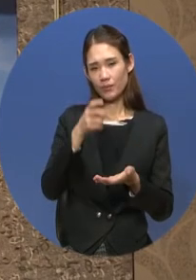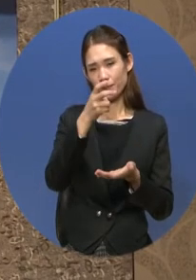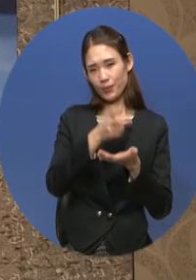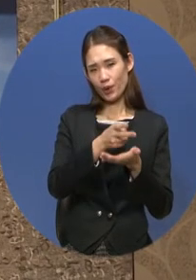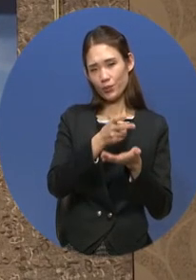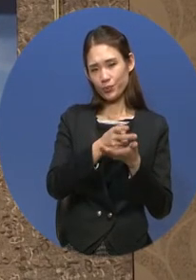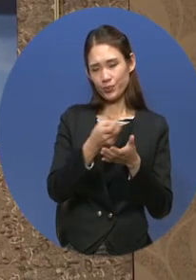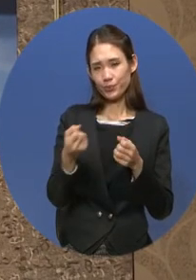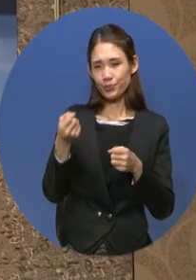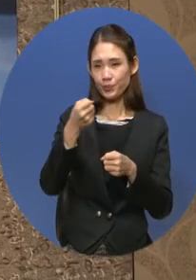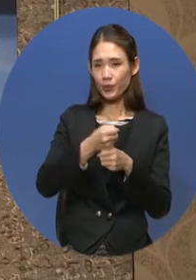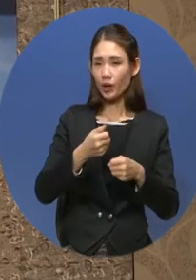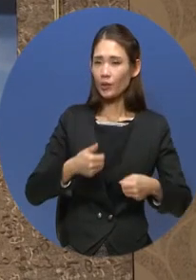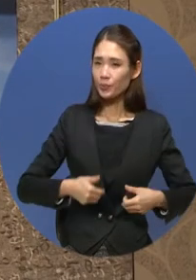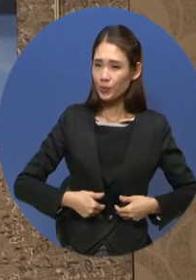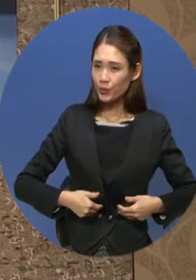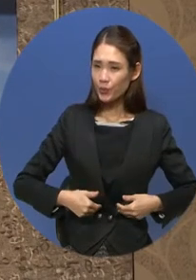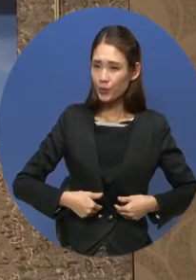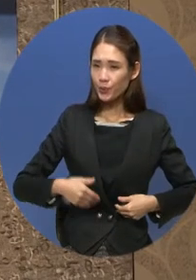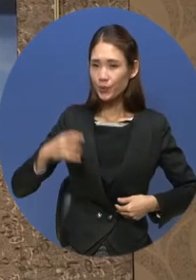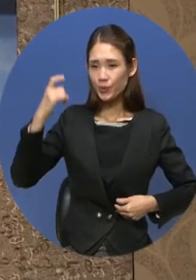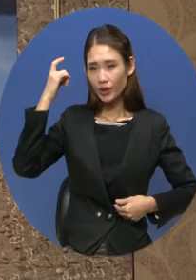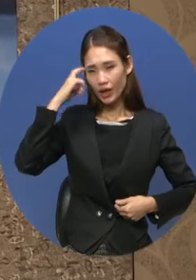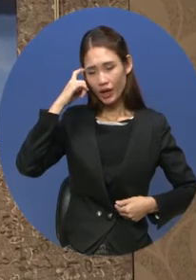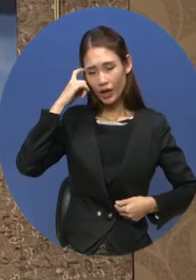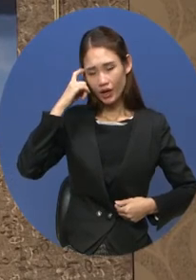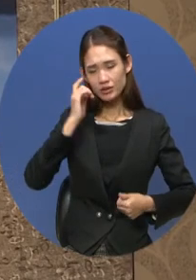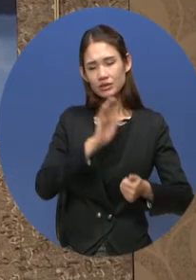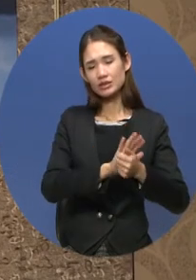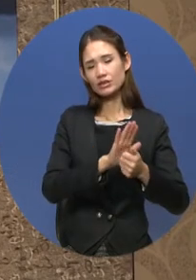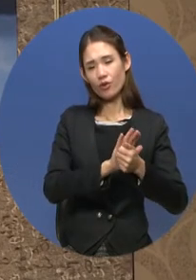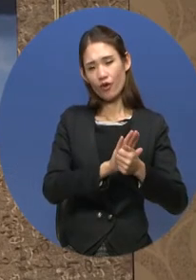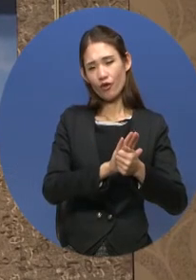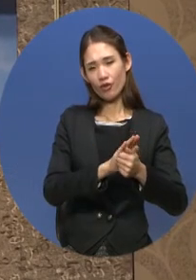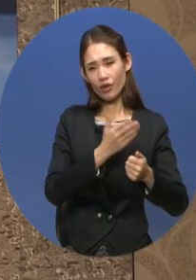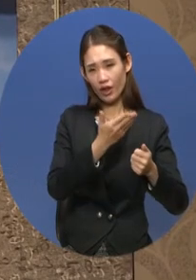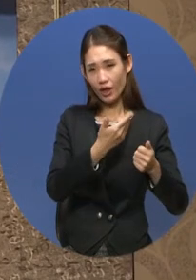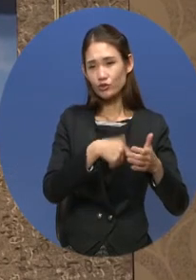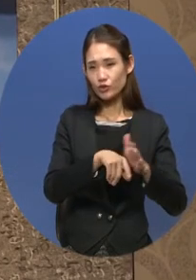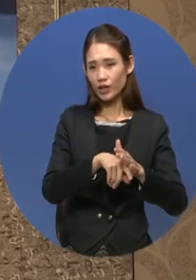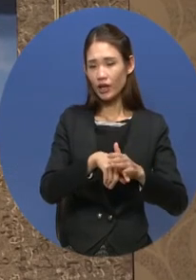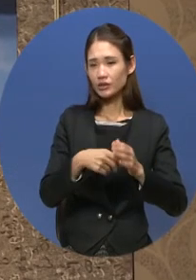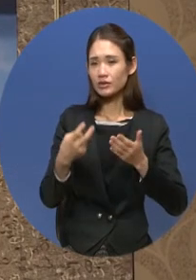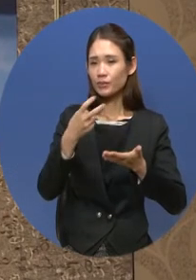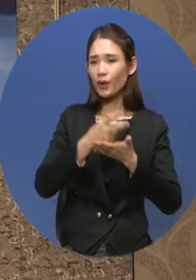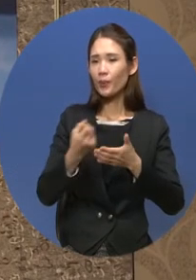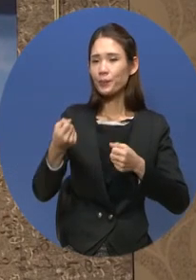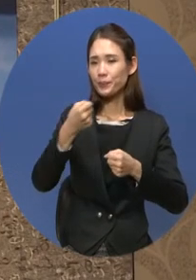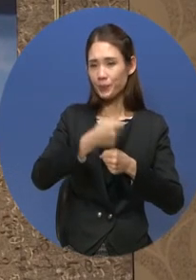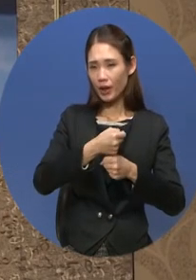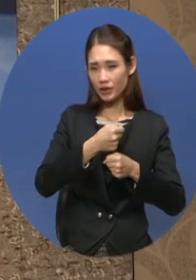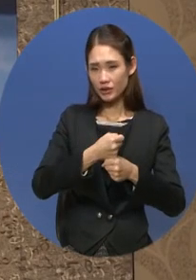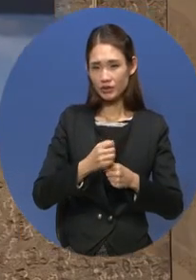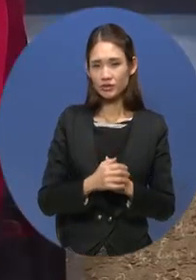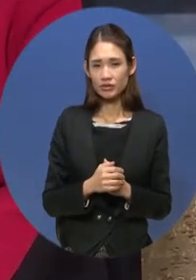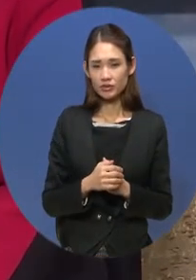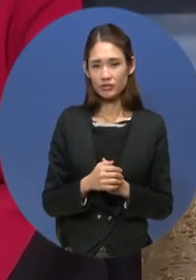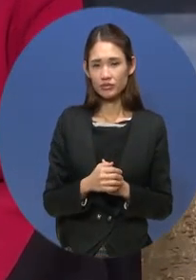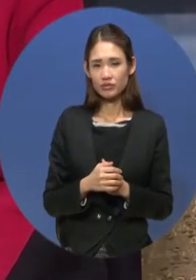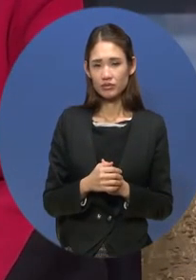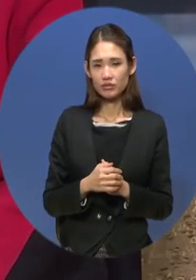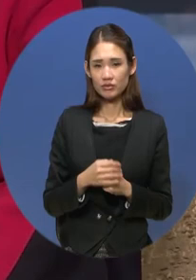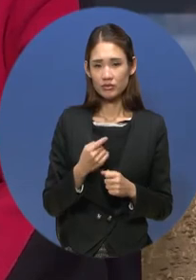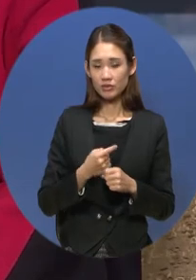그런 것이 필요하다라고 생각을 해서 네. 그걸 지원해 줄 수 있는 조례를 만들었습니다. 아, 그러니까